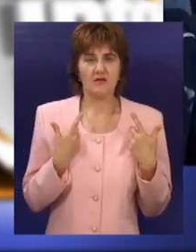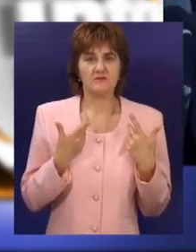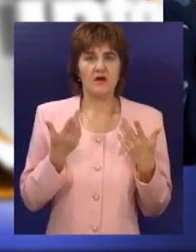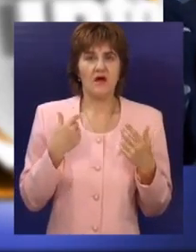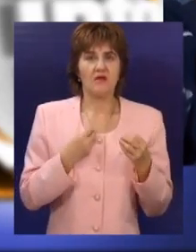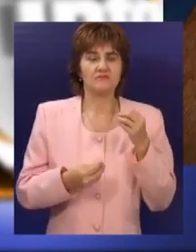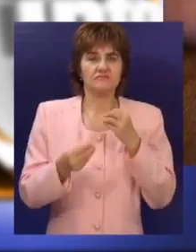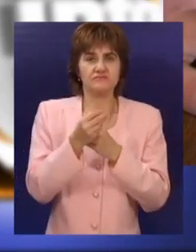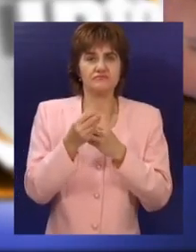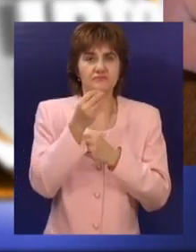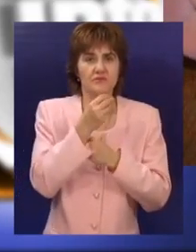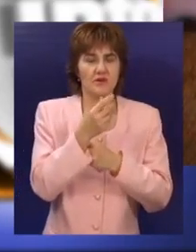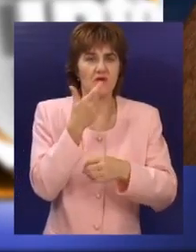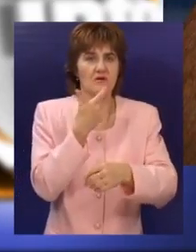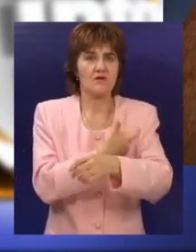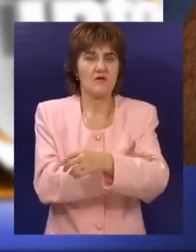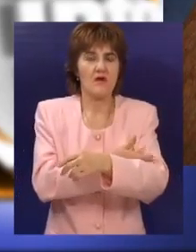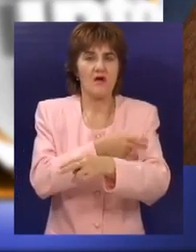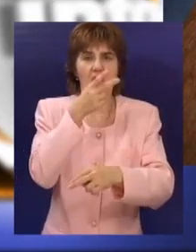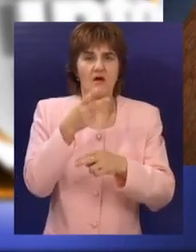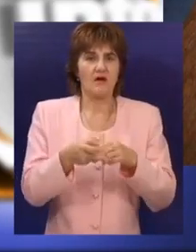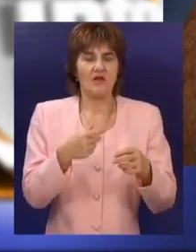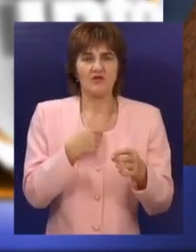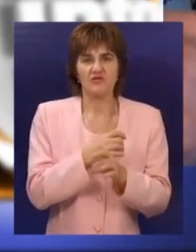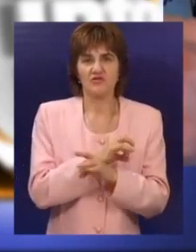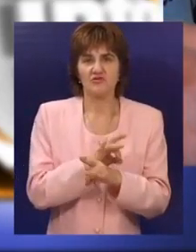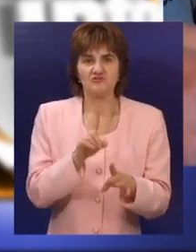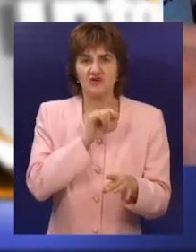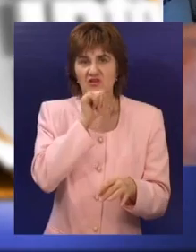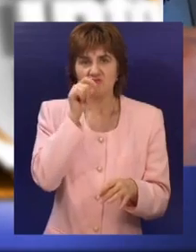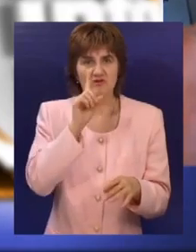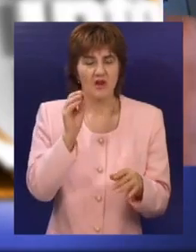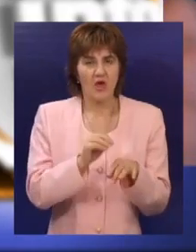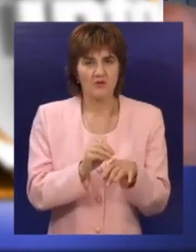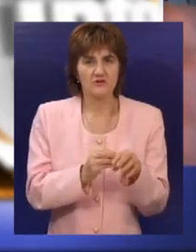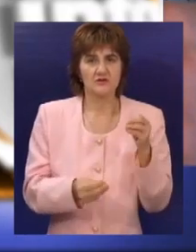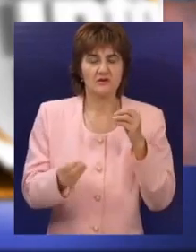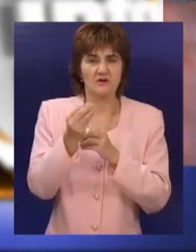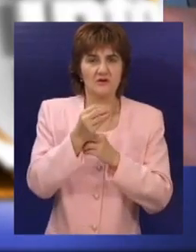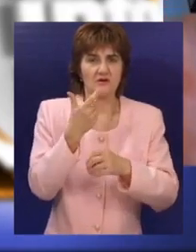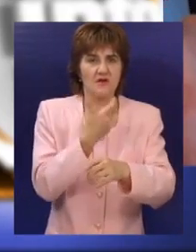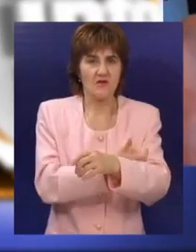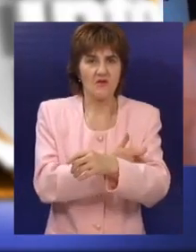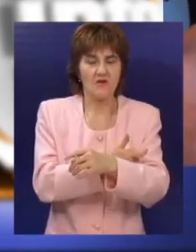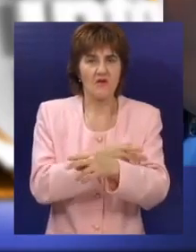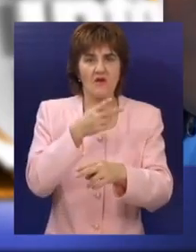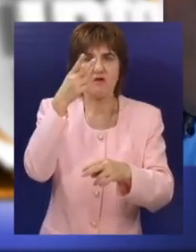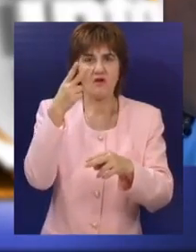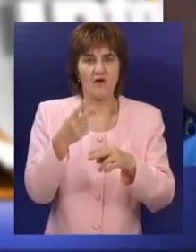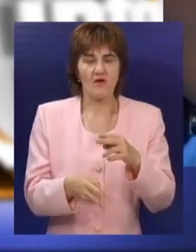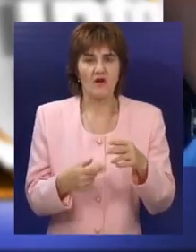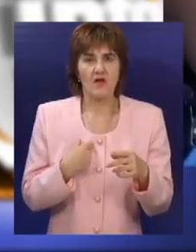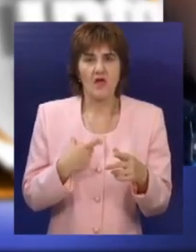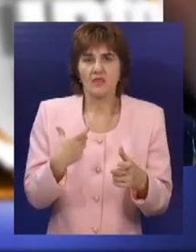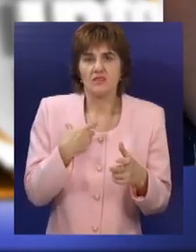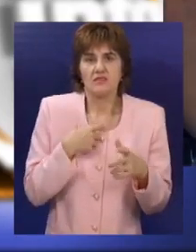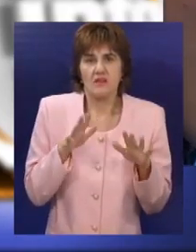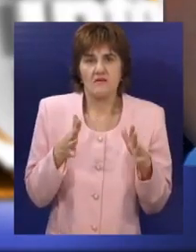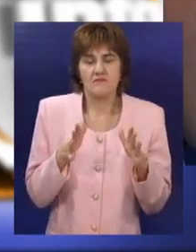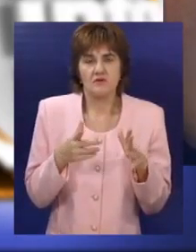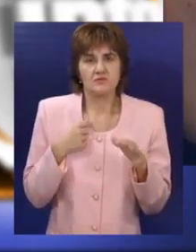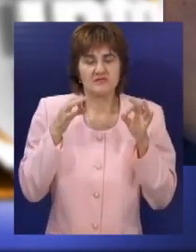zadovoljstva da bi u srednjoj školi već prešao na heroin. On kaže da nije ni bio svestan kakvo ga je zlo obuzelo dok mu heroin nije postao